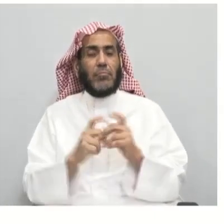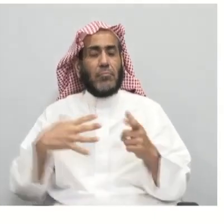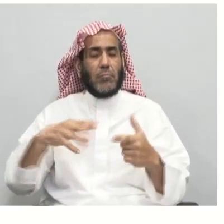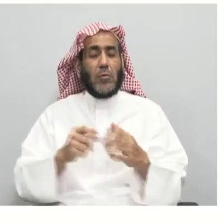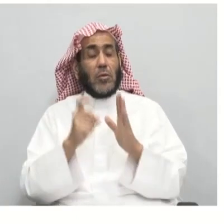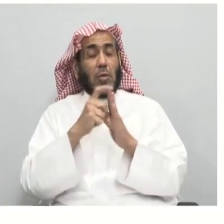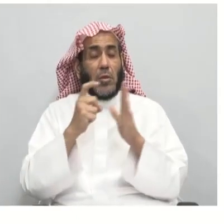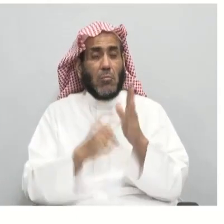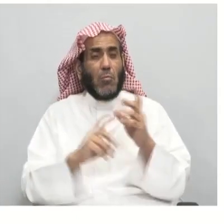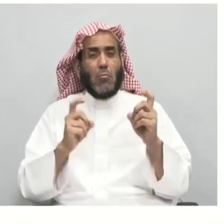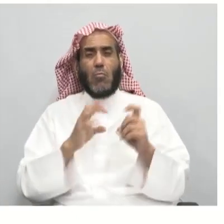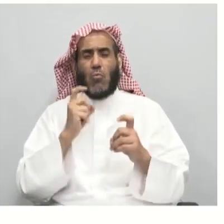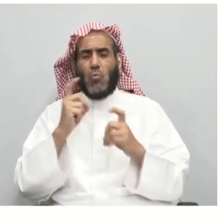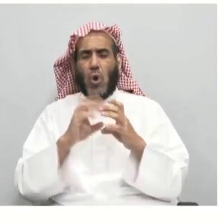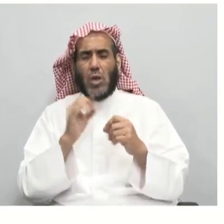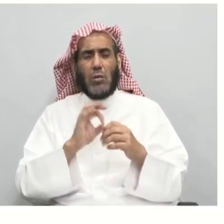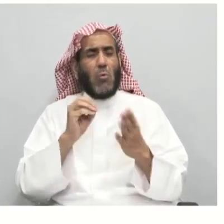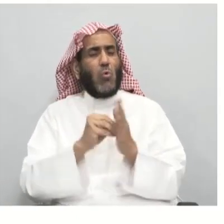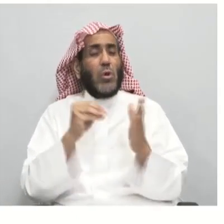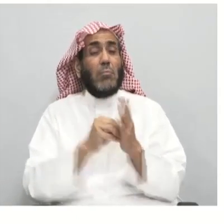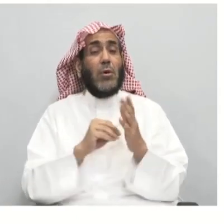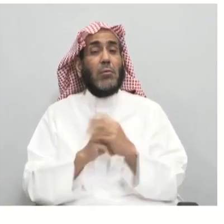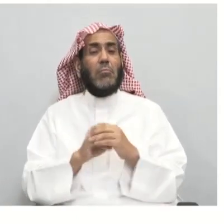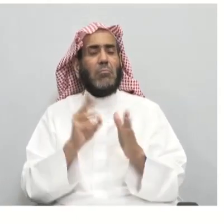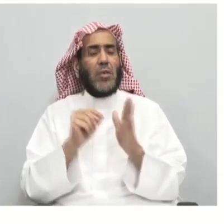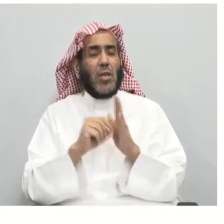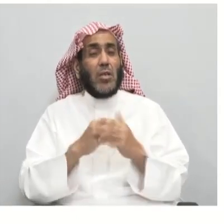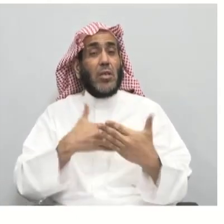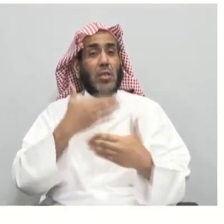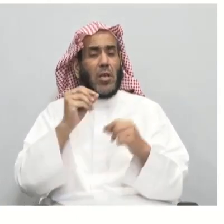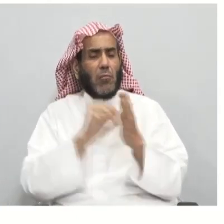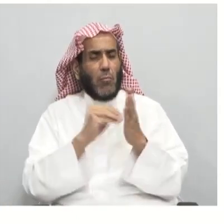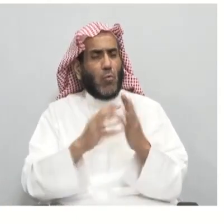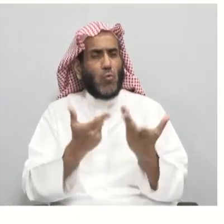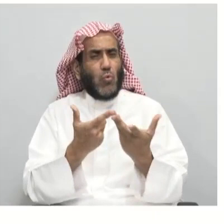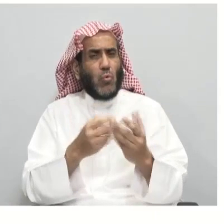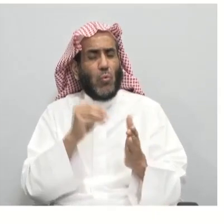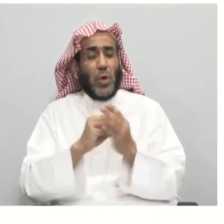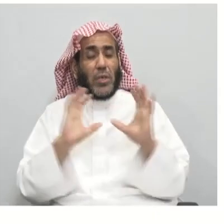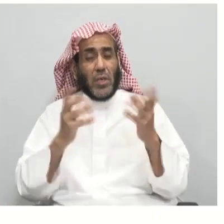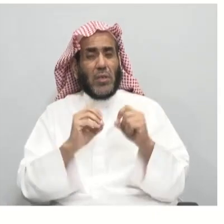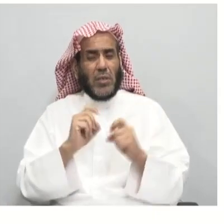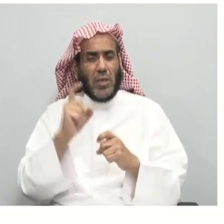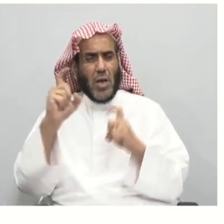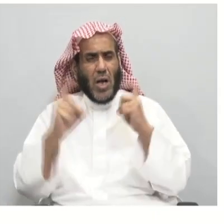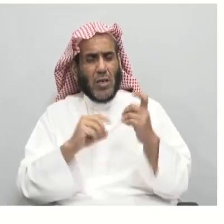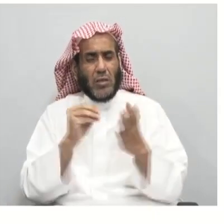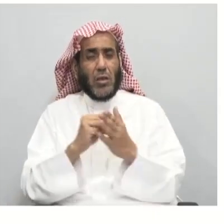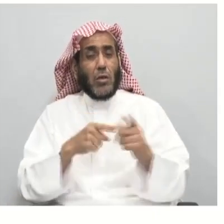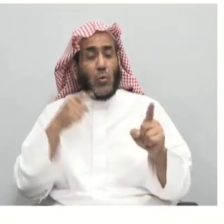هي تنظيم مناقشه موضوع ما من حيث التعريف به واداره النقاش حوله